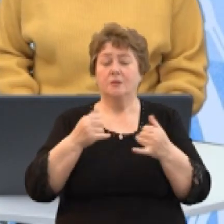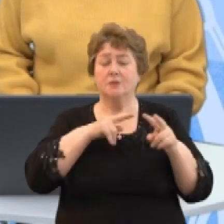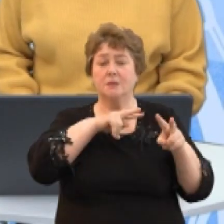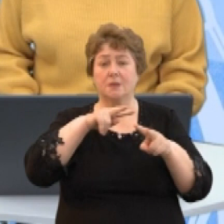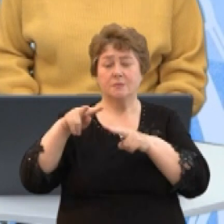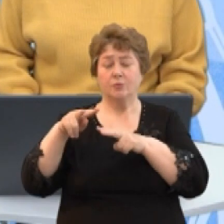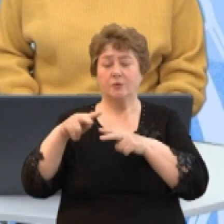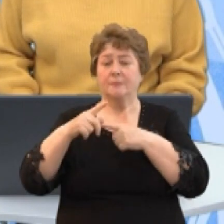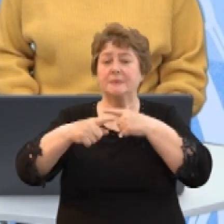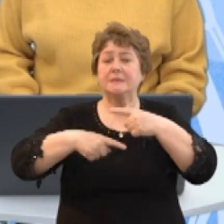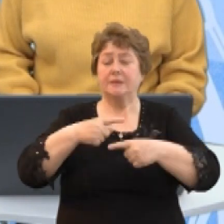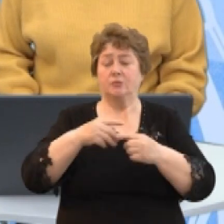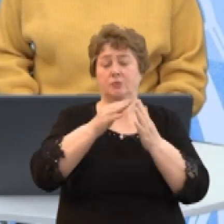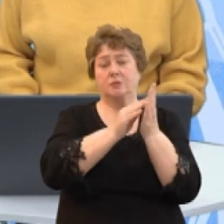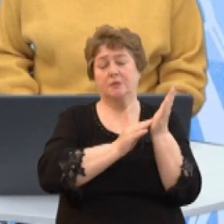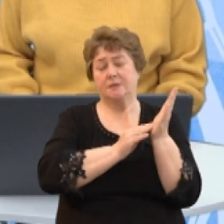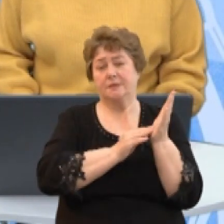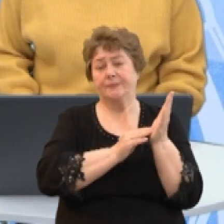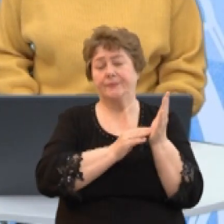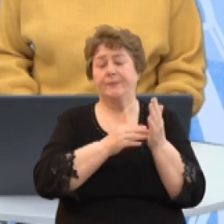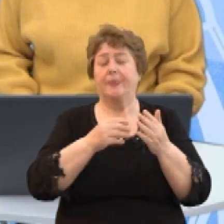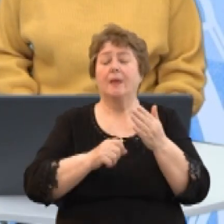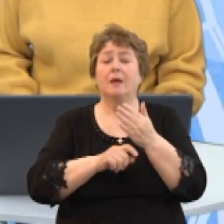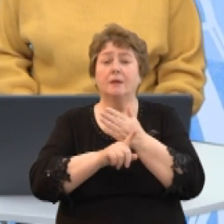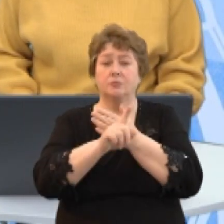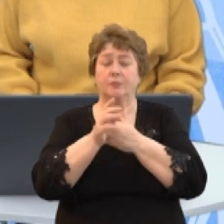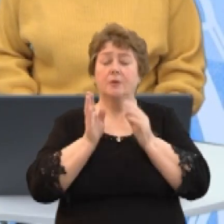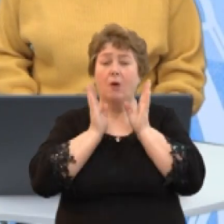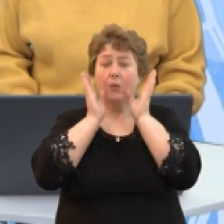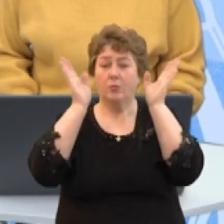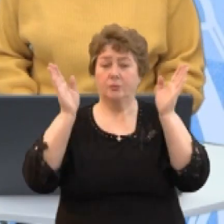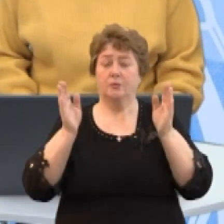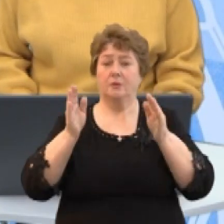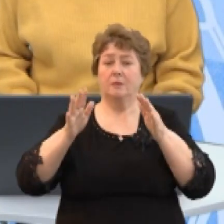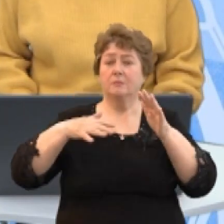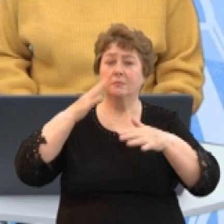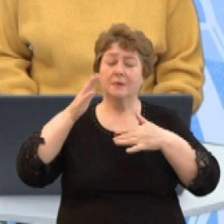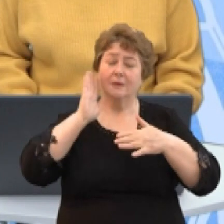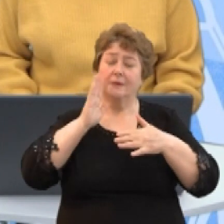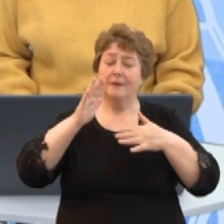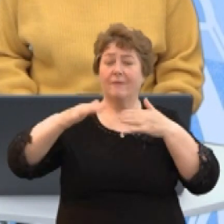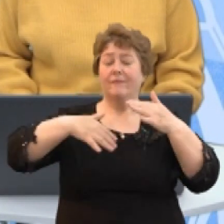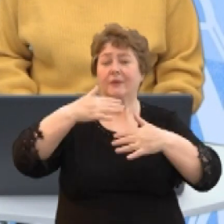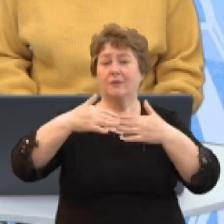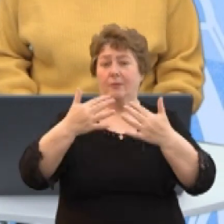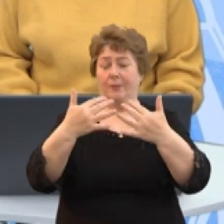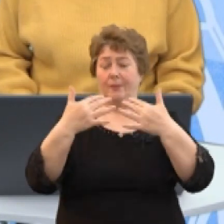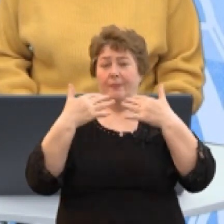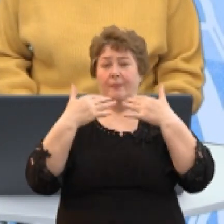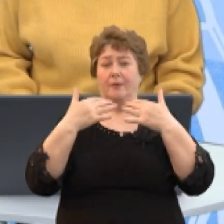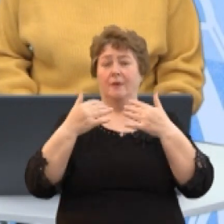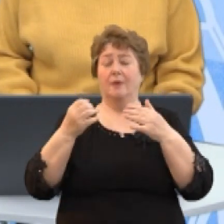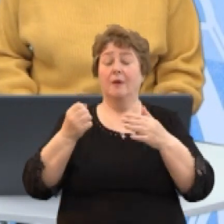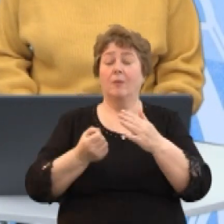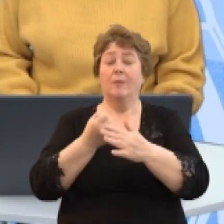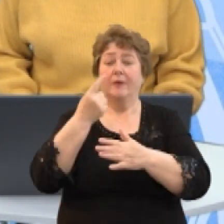смотрим с вами следующий текст наступило утро с реки потянул ветерок титула